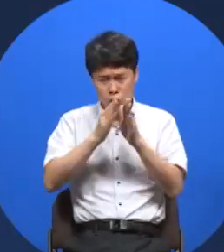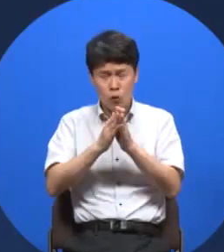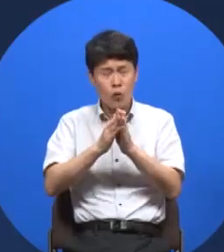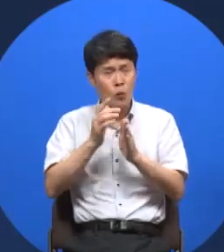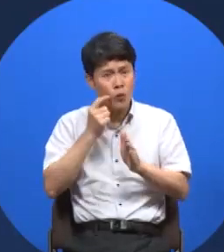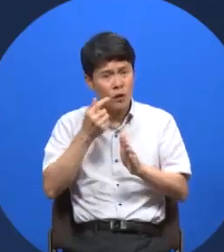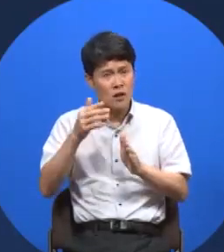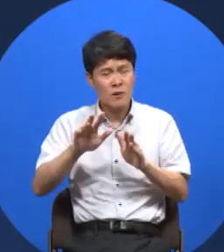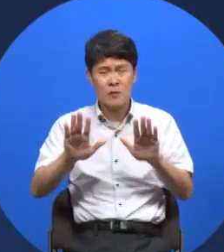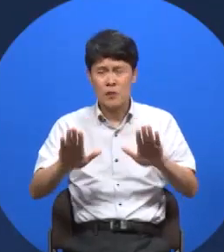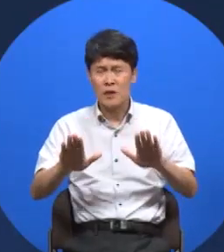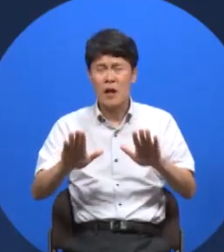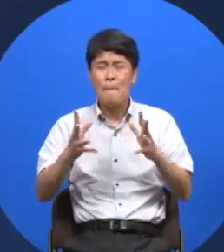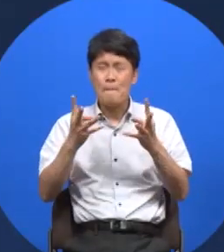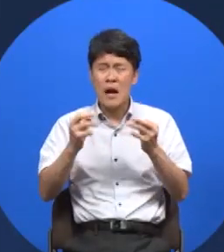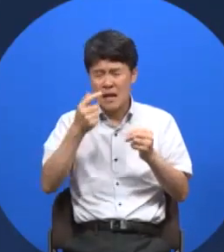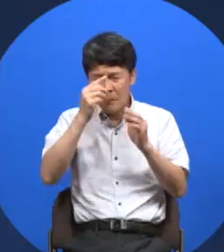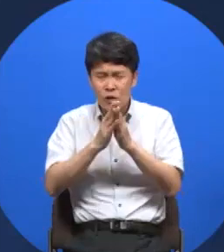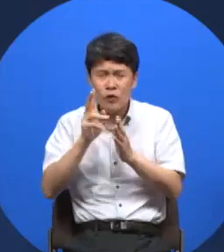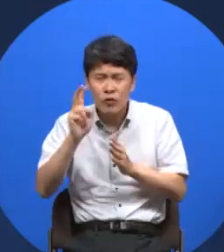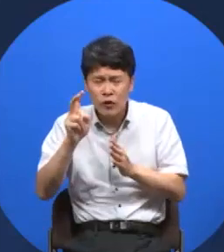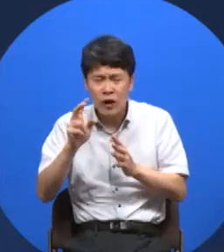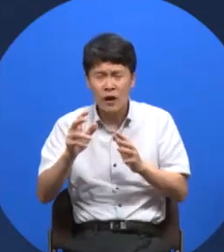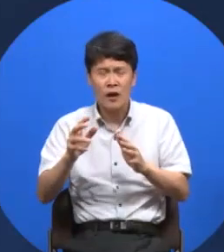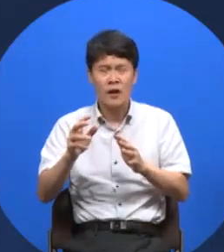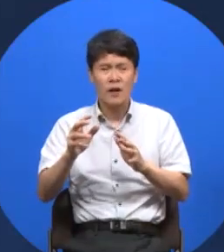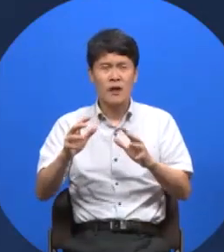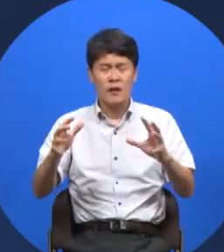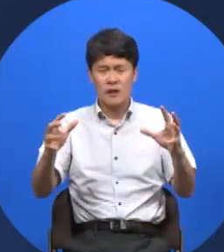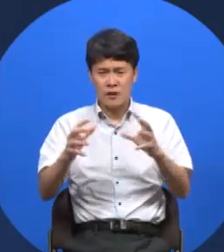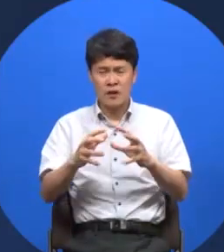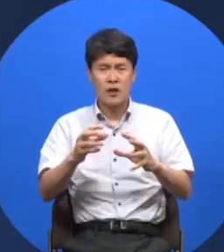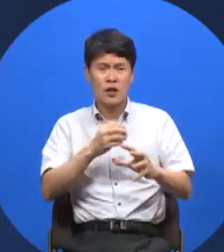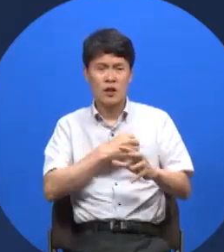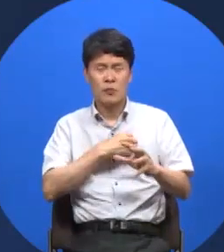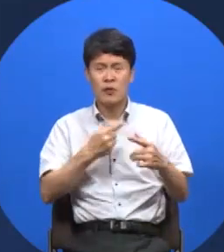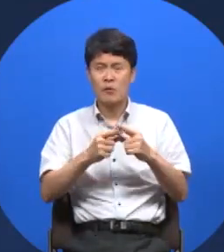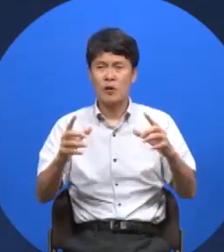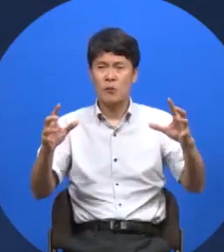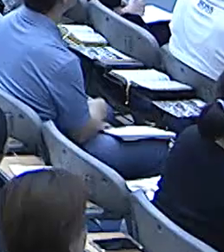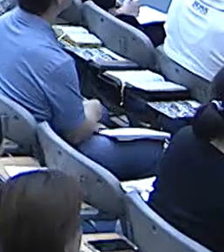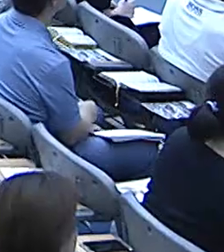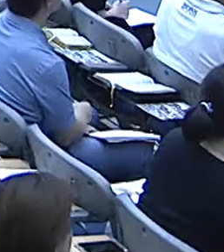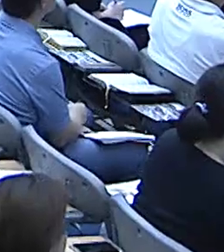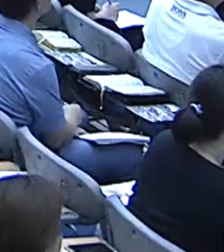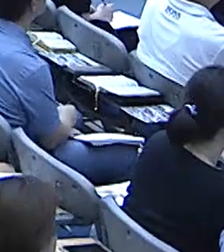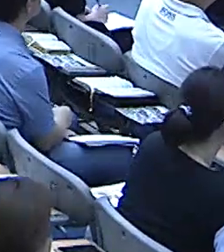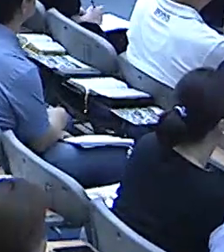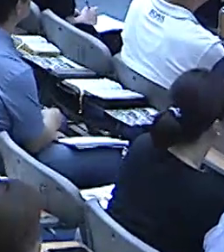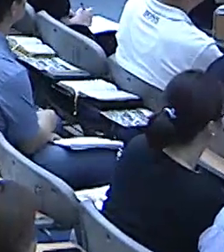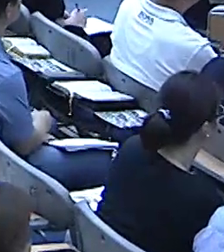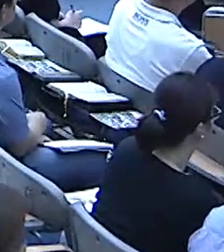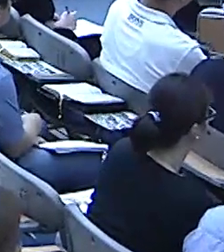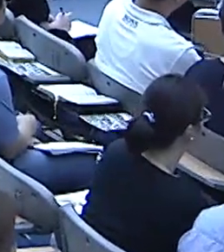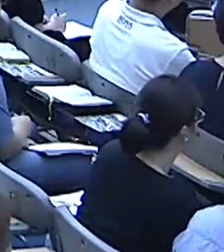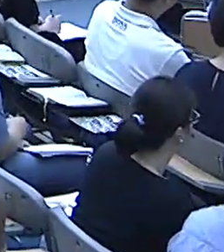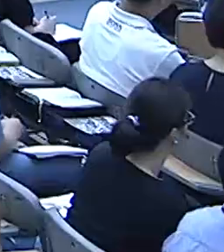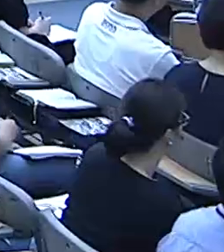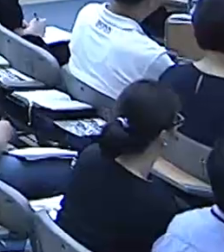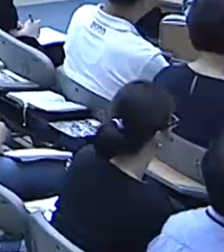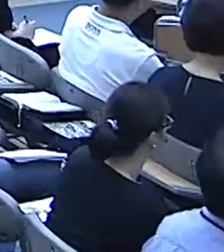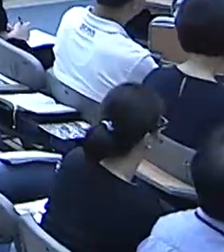하셨을 것입니다. 그리고 팀원들이 함께 모여 통성 기도도 하셨을 거고요. 우리가